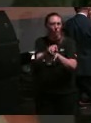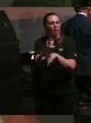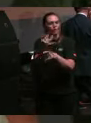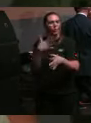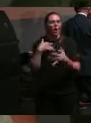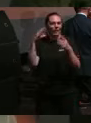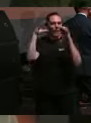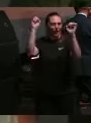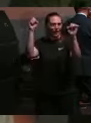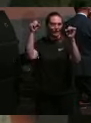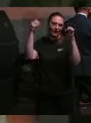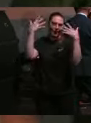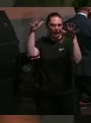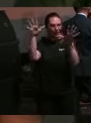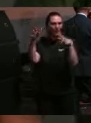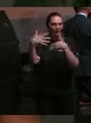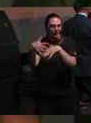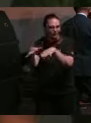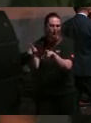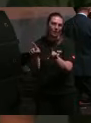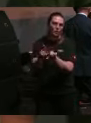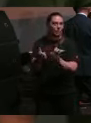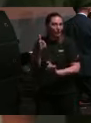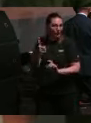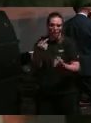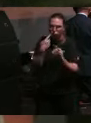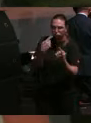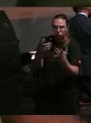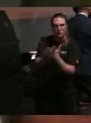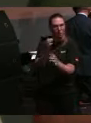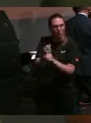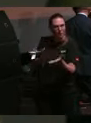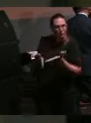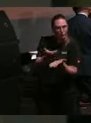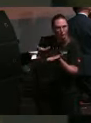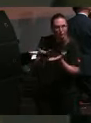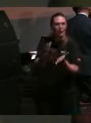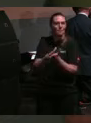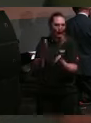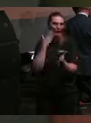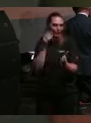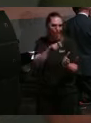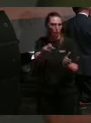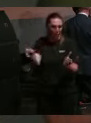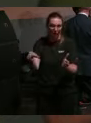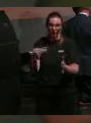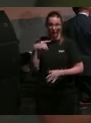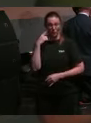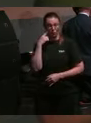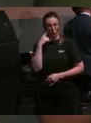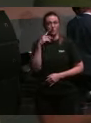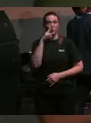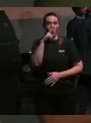man har da god dialog med reindriftsnæringen som en forutsetning. Så det tror jeg helt avgjørende. Så der tror jeg også at den